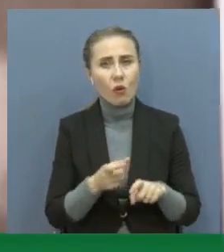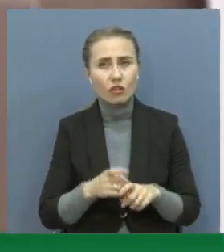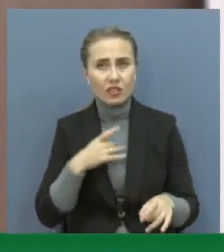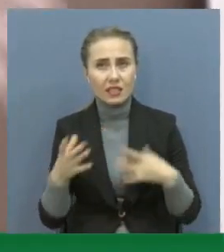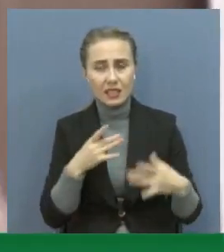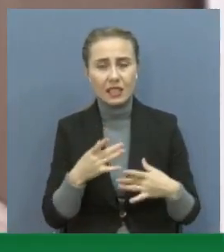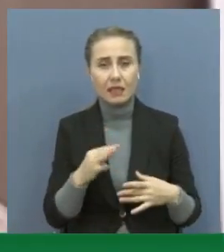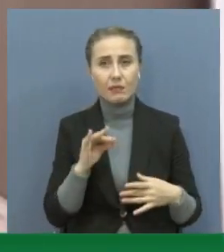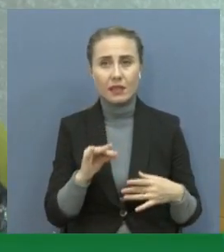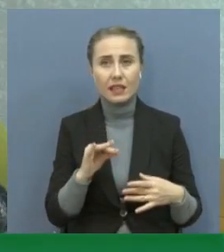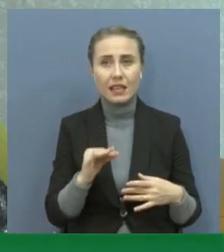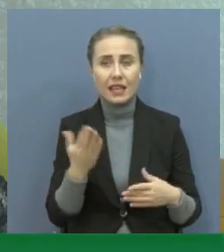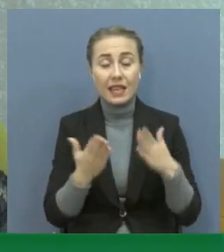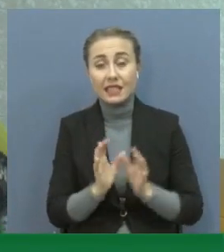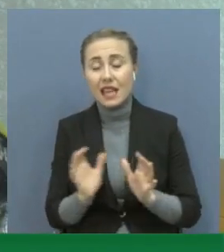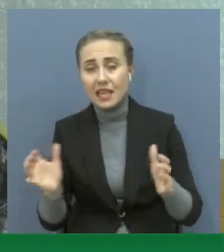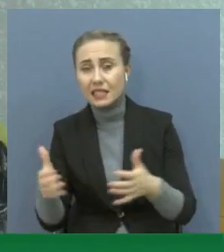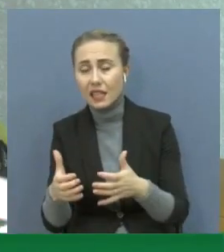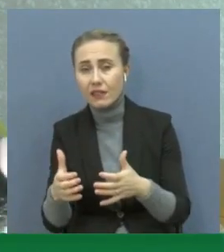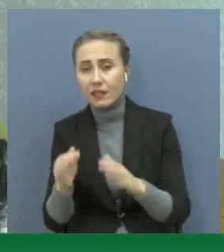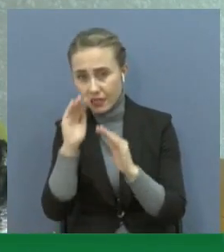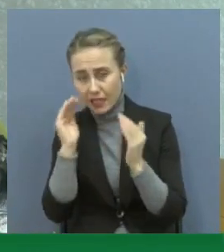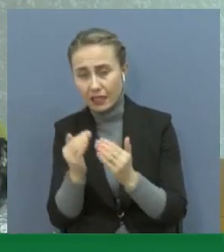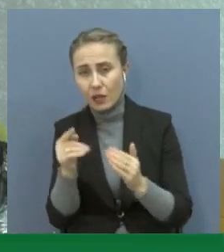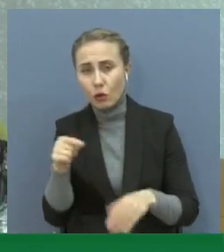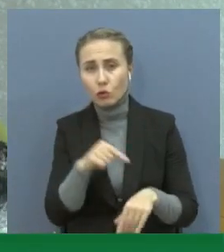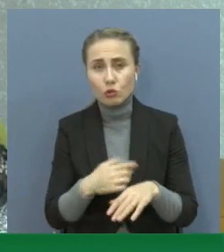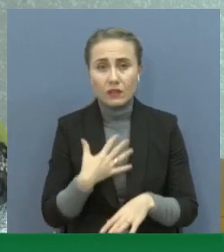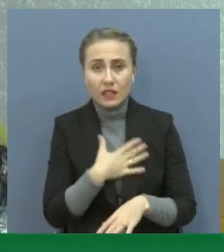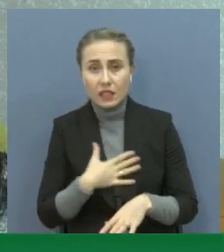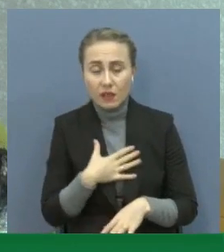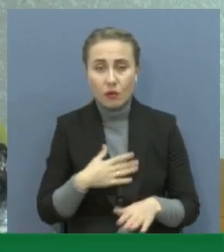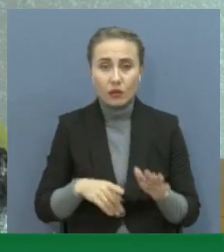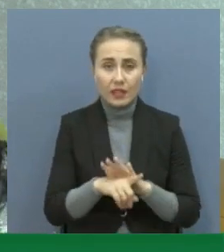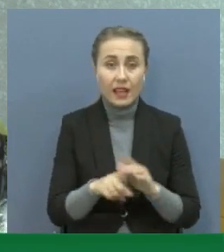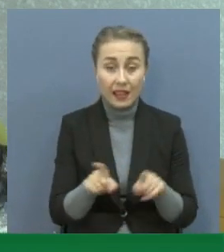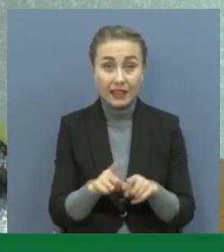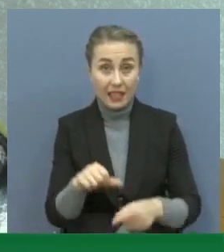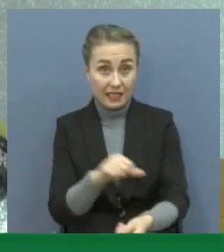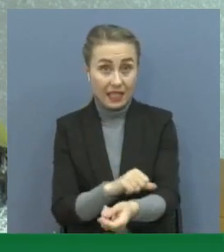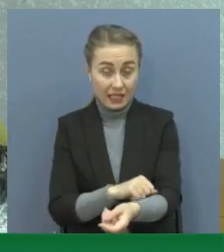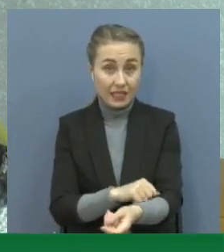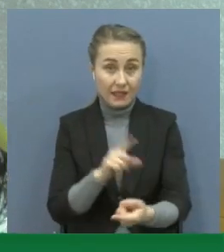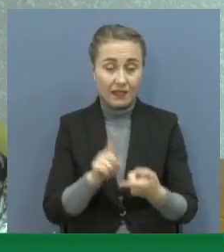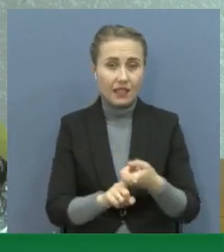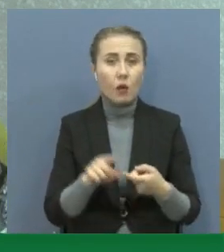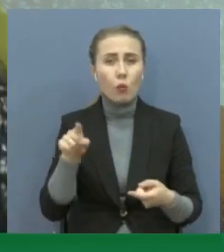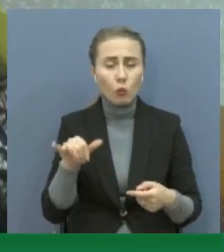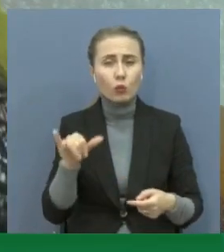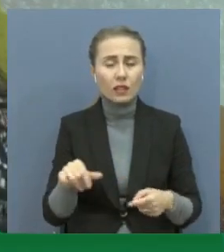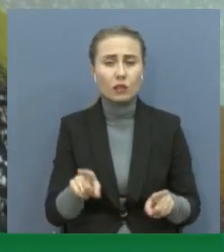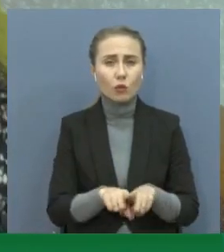вот изолировать их. У них появляется чувство тревоги, это вот как наркозависимые, у них такие же ломки